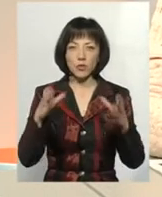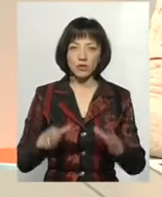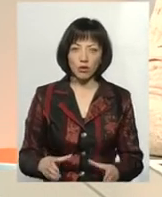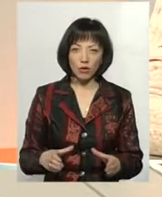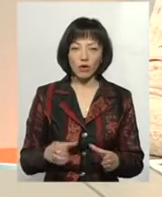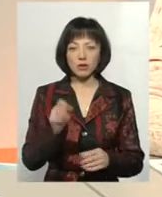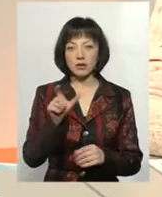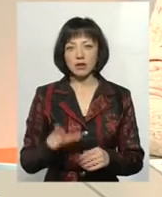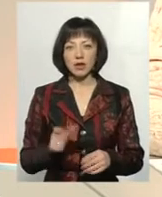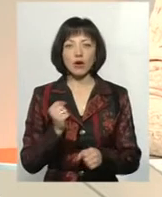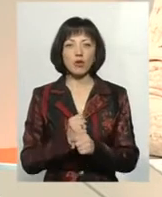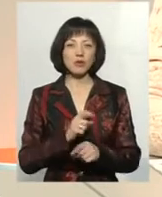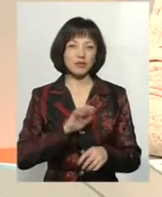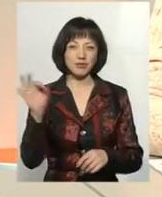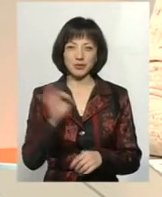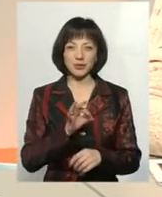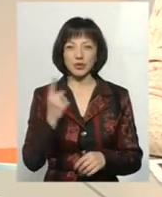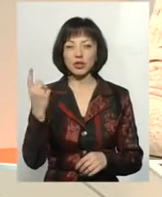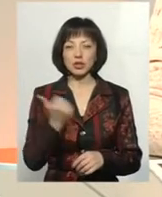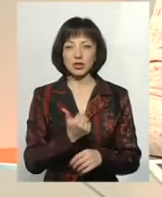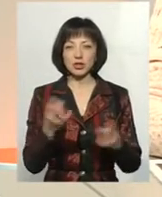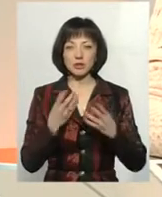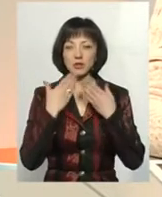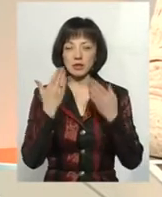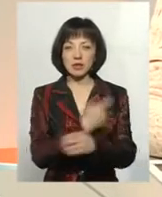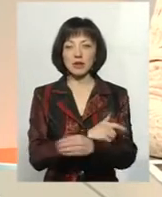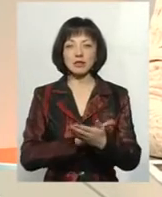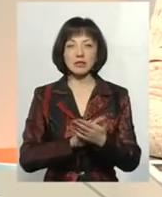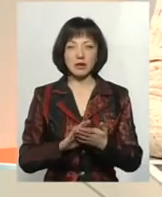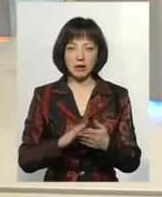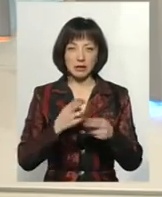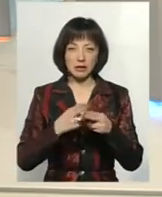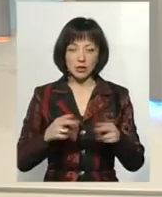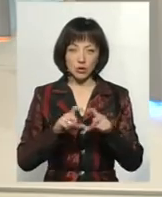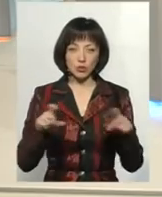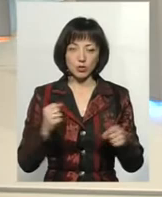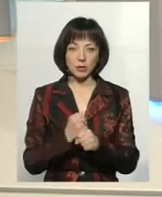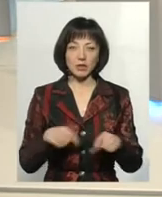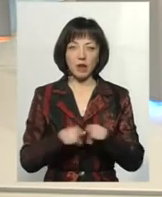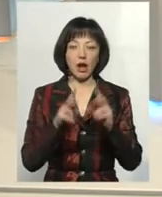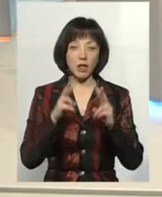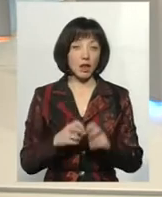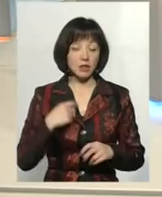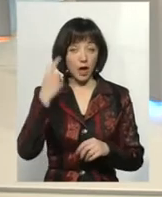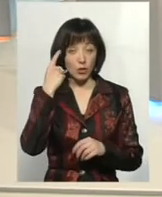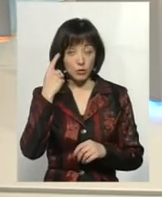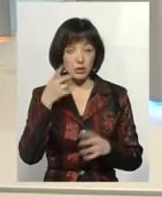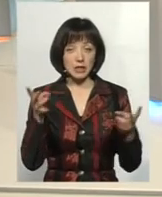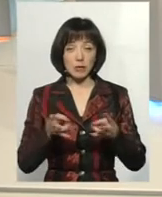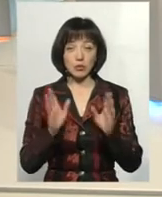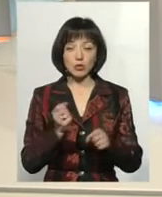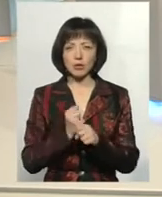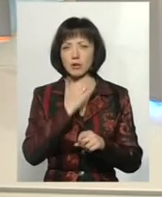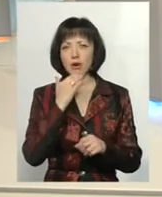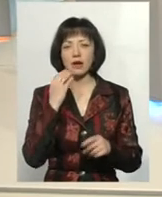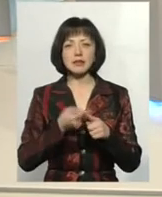робиться швидко, він робиться за тиждень. Це треба звернутися з інстанцією і зробити такі аналізи. Я так думаю, що їх треба буде робити